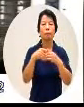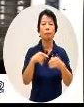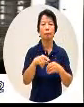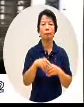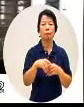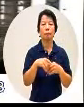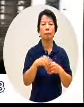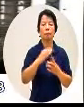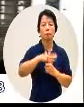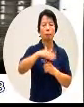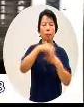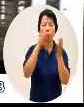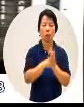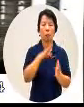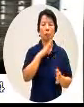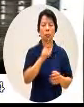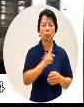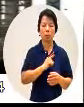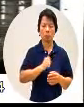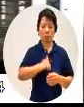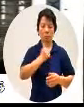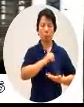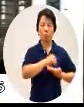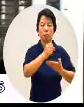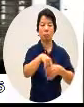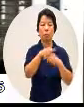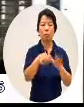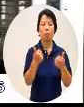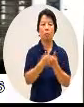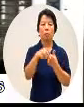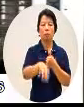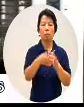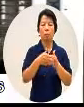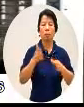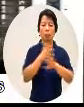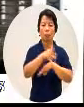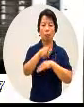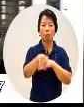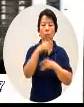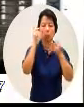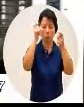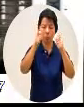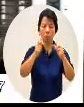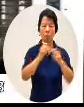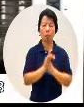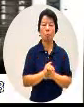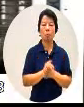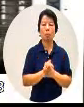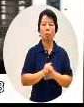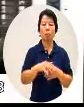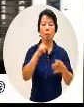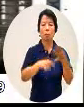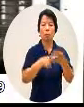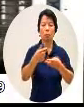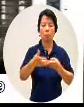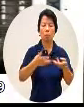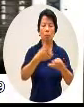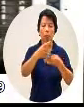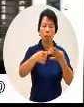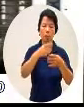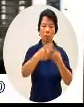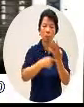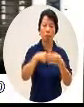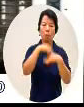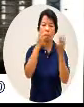我真的誠心建議議會要通過高雄市4月7日後變遷調試費